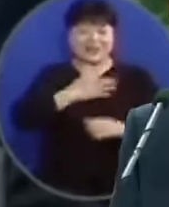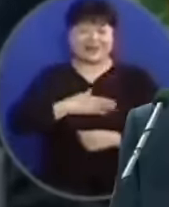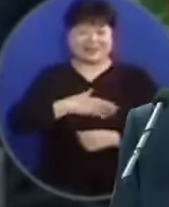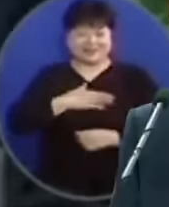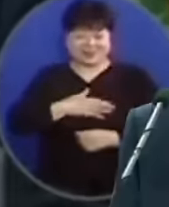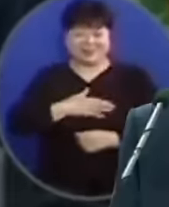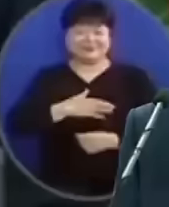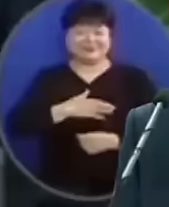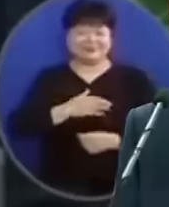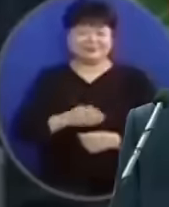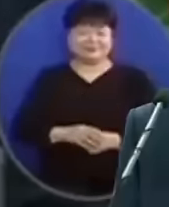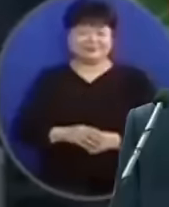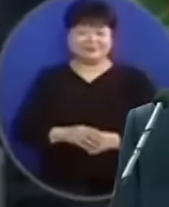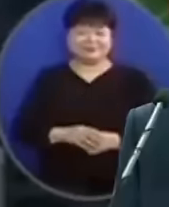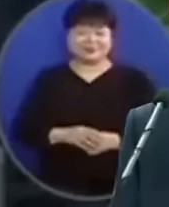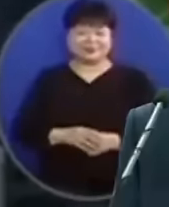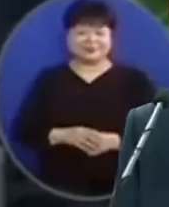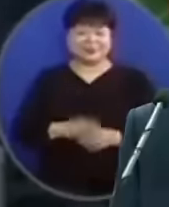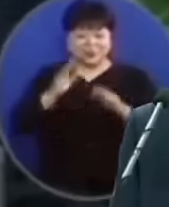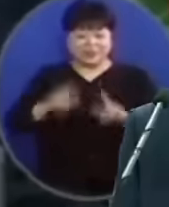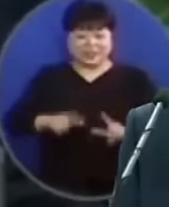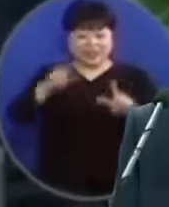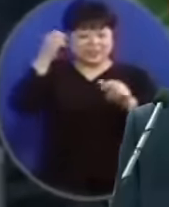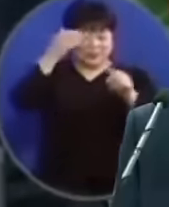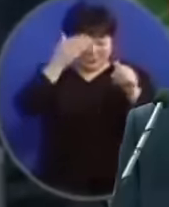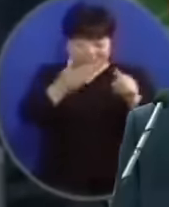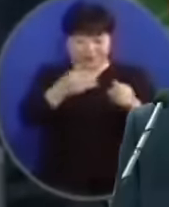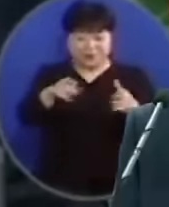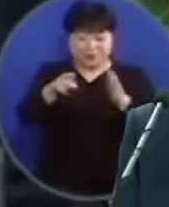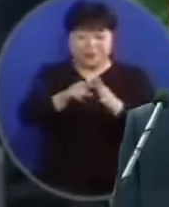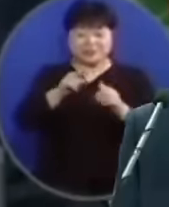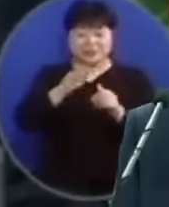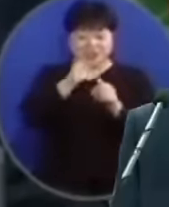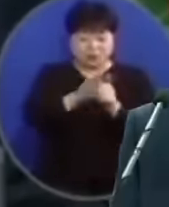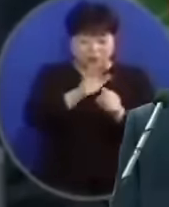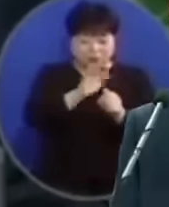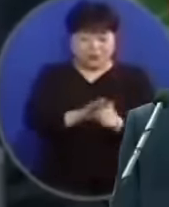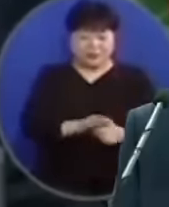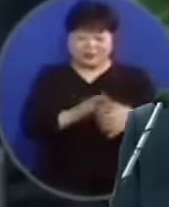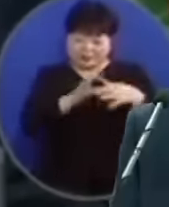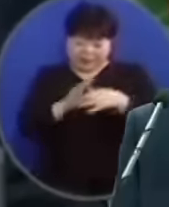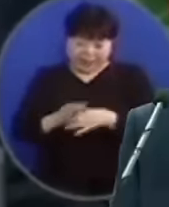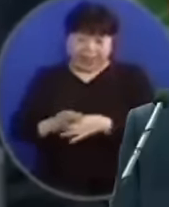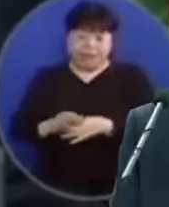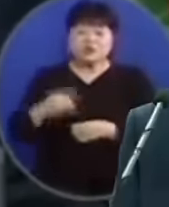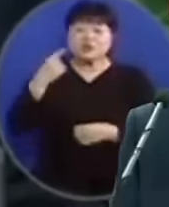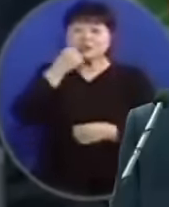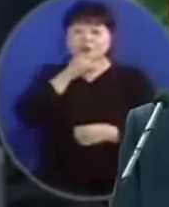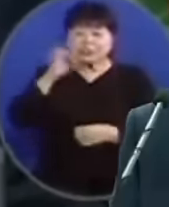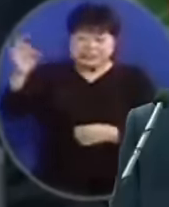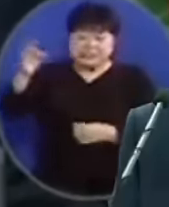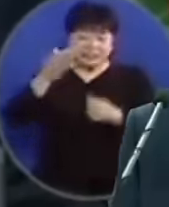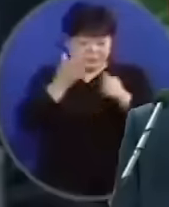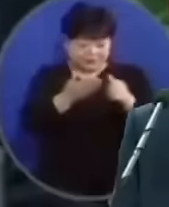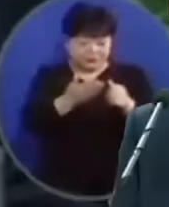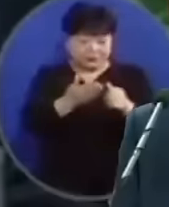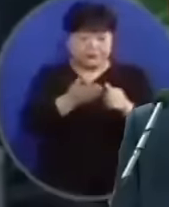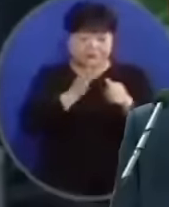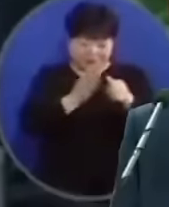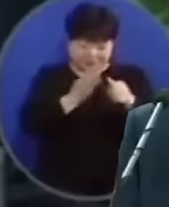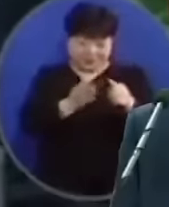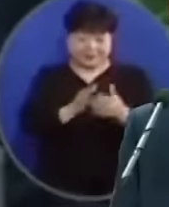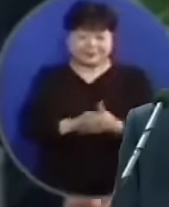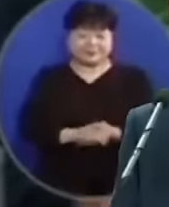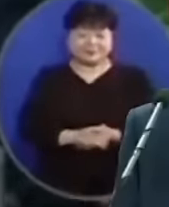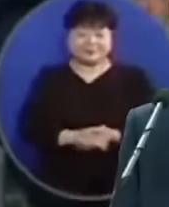것입니다. 그러므로 오늘날 성령이 여러분 위해서 역사하도록 끊임없이 여러분께서 입으로 시인하는 여러분 되시기를